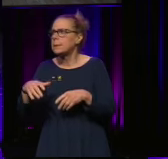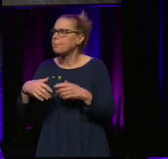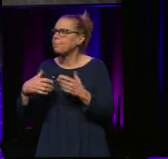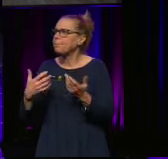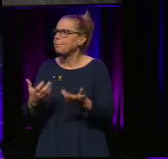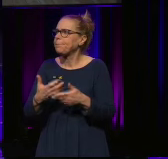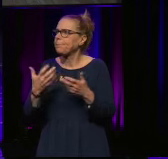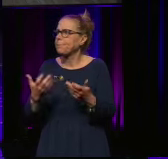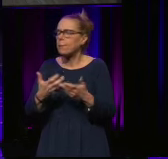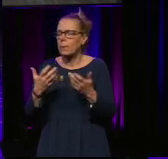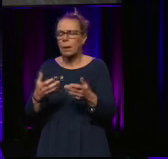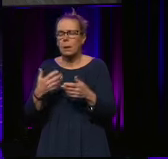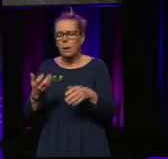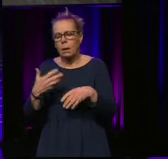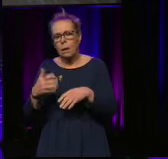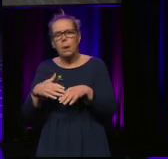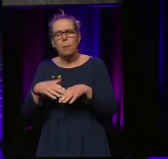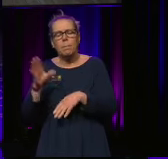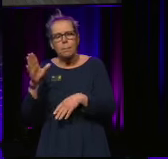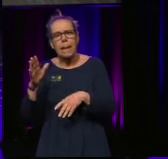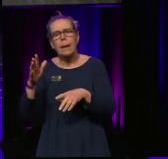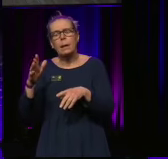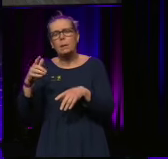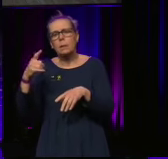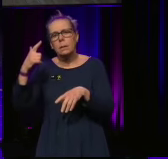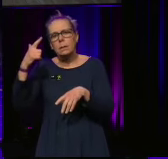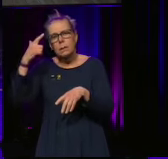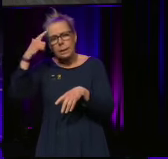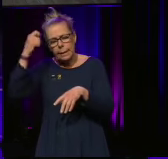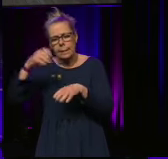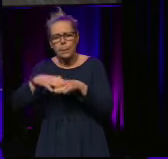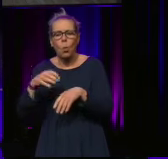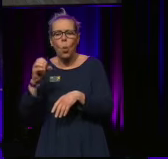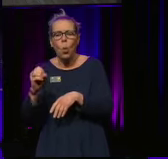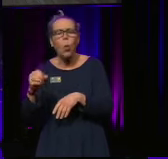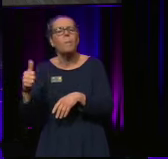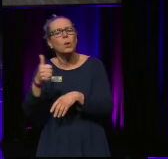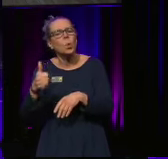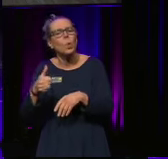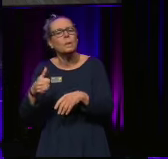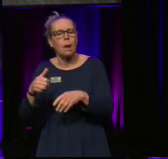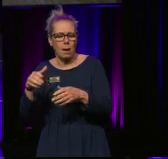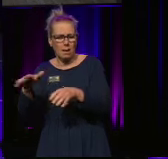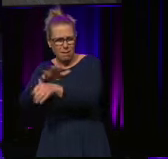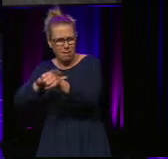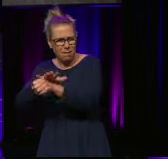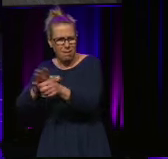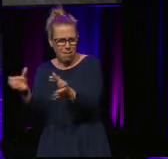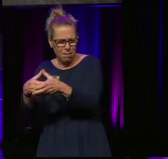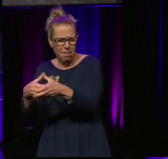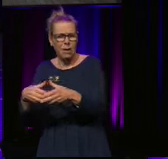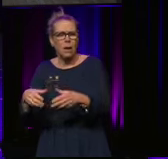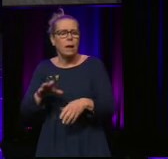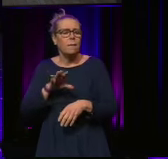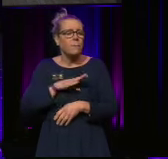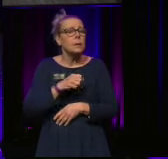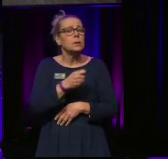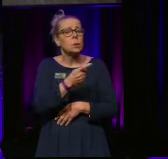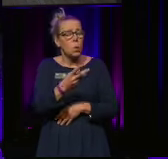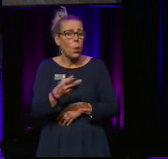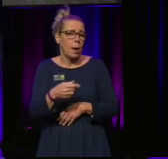någonstans ett mer, vad ska vi säga, pålitligt eller helt oberoende organ. Och det finns väl också tecken på att de länder som har fungerande